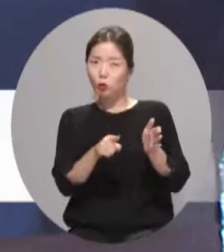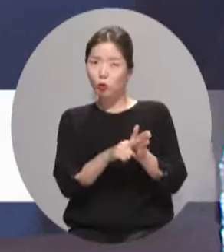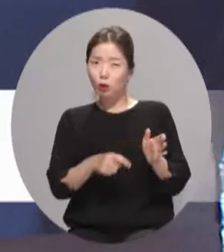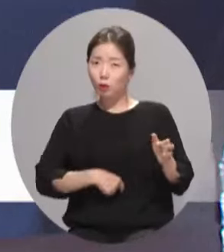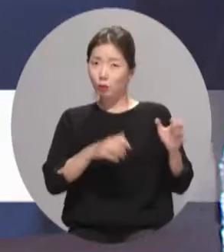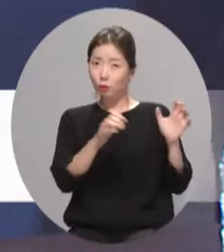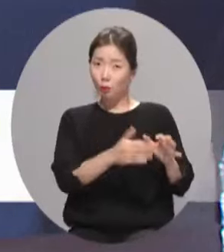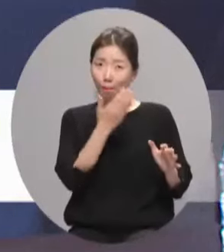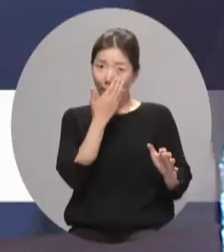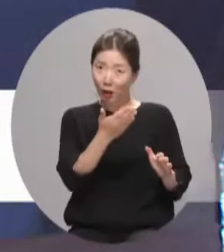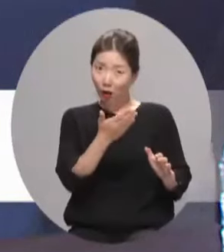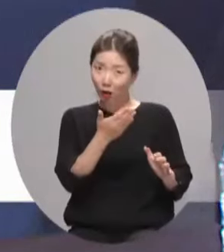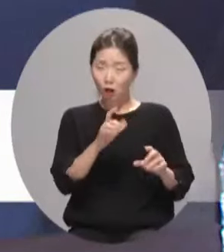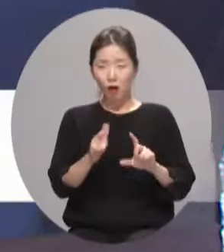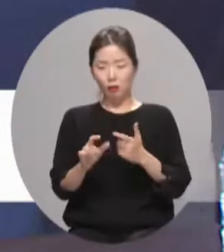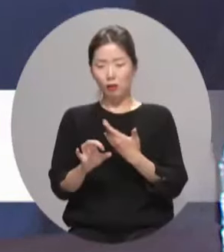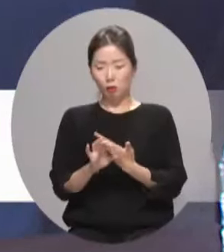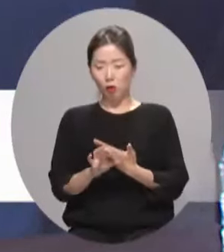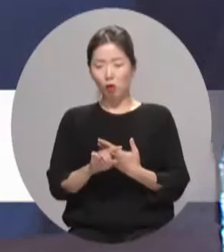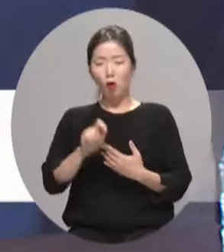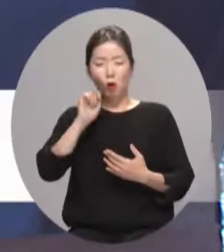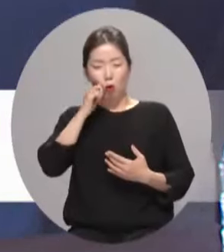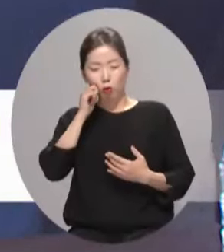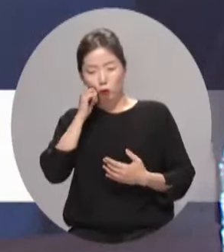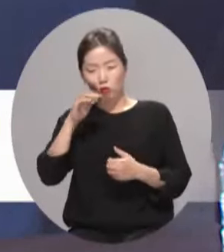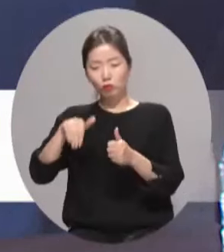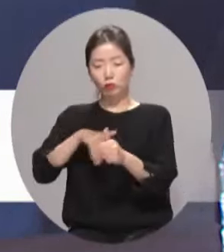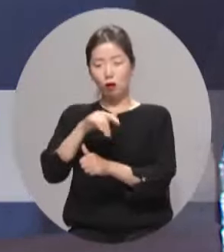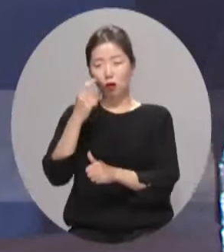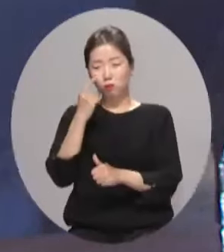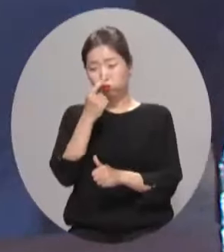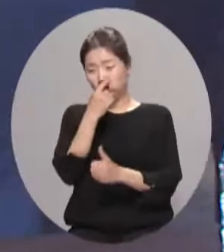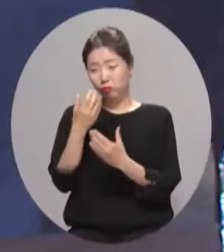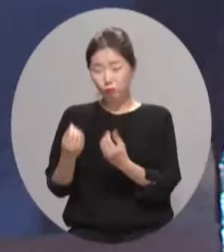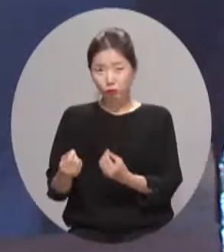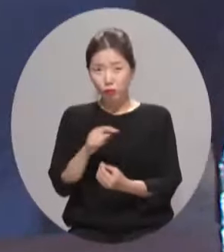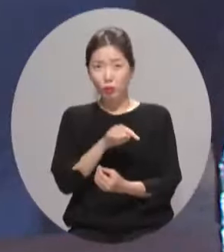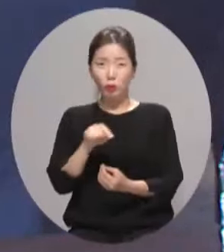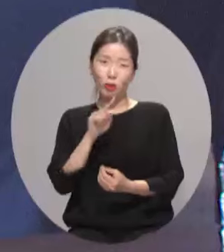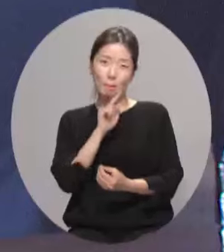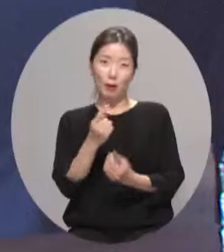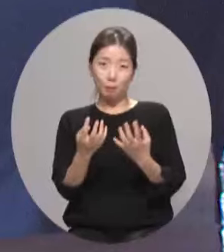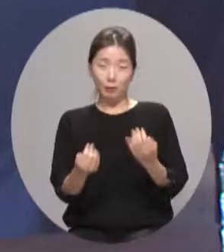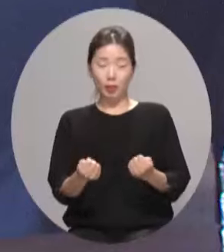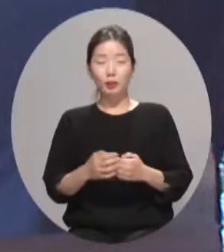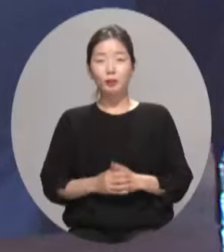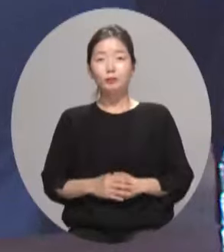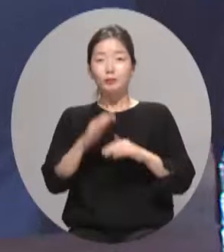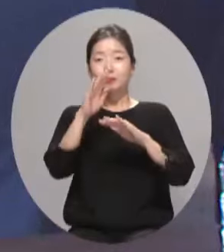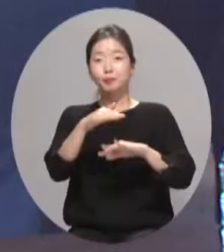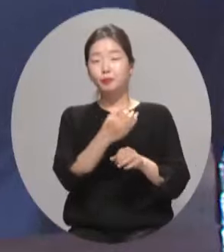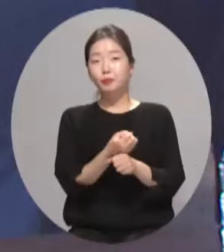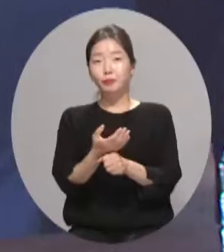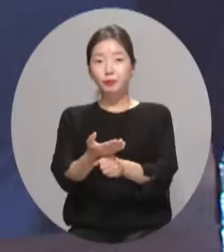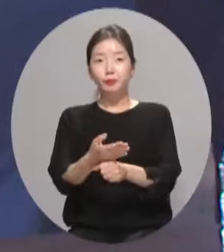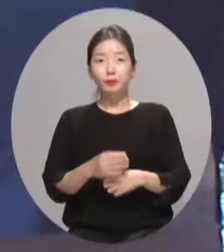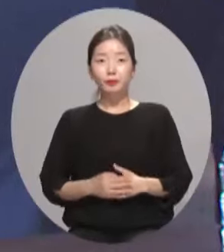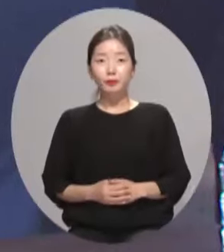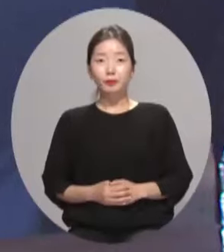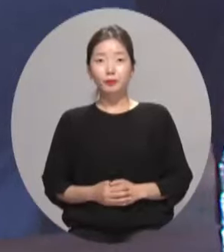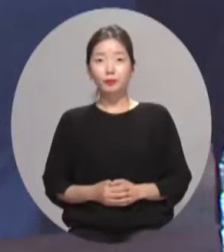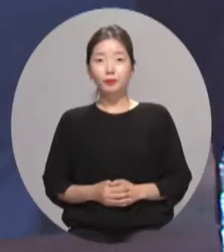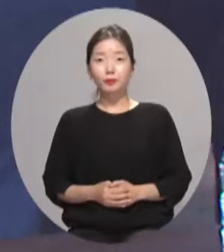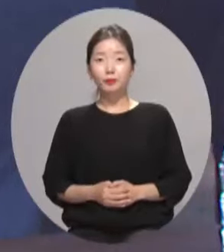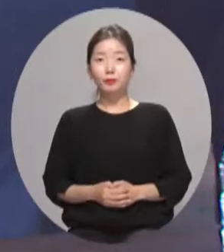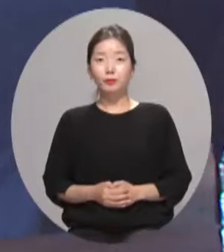모으기는 가능한 것인지, 여전히 어려운 현실만을 확인한 것인지 의견도 분분합니다. 조수영 기자가 현장에